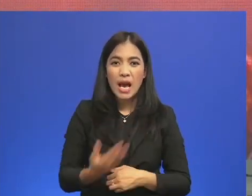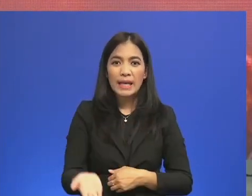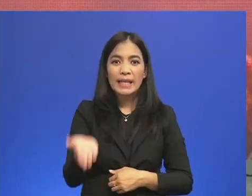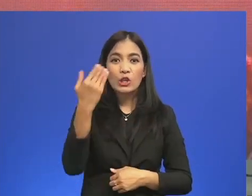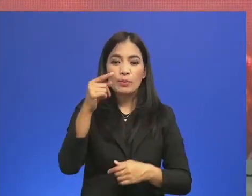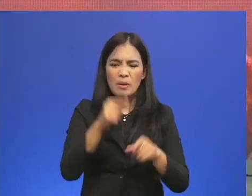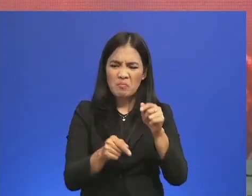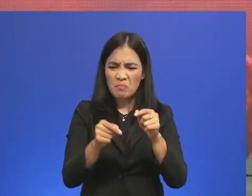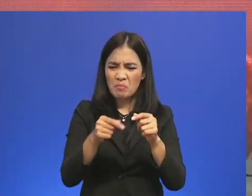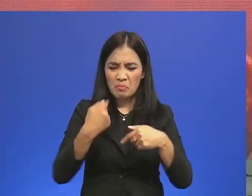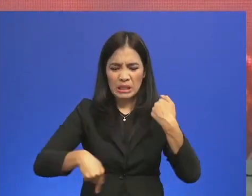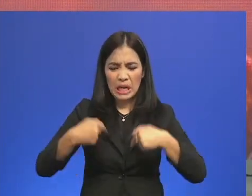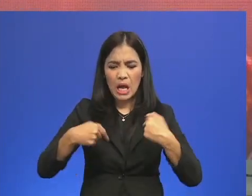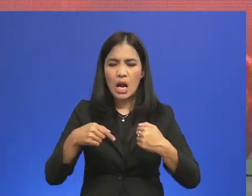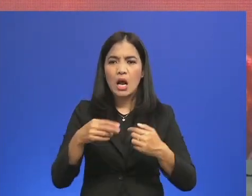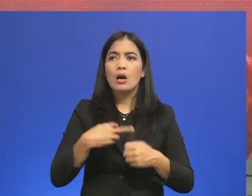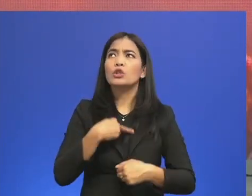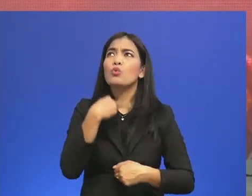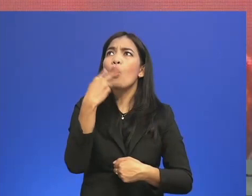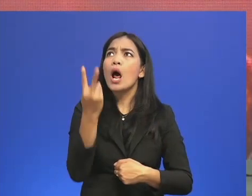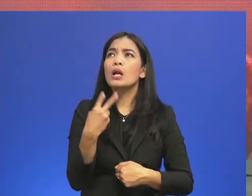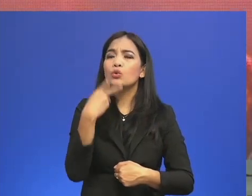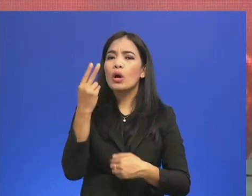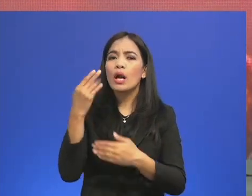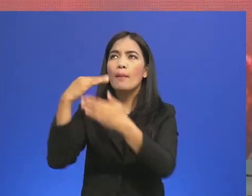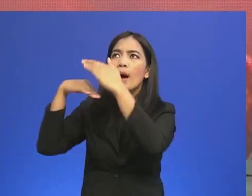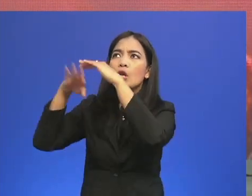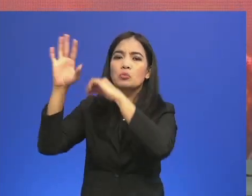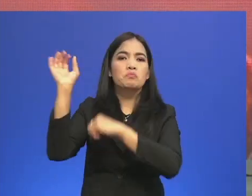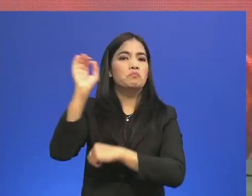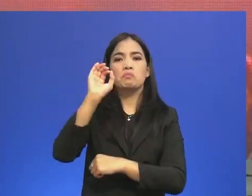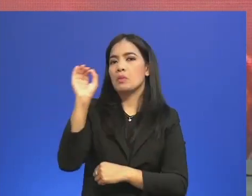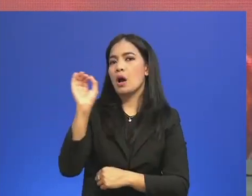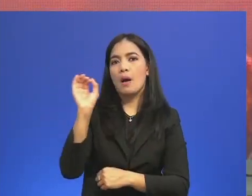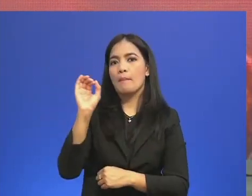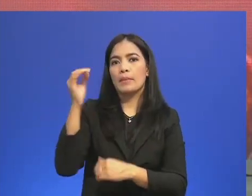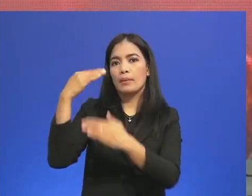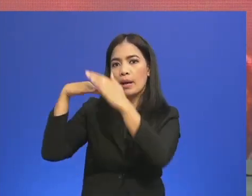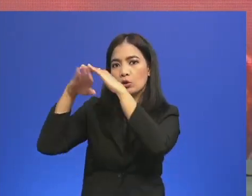suaranya tidak akan sampai ke tahta Bapa di surga.